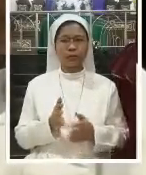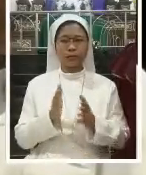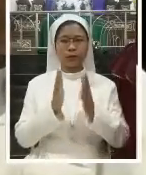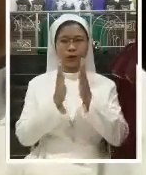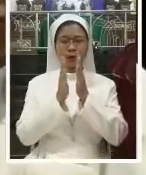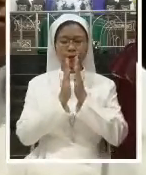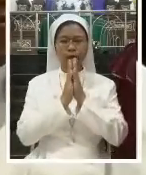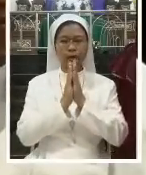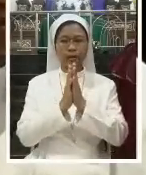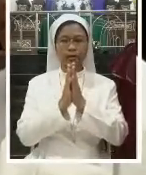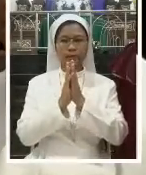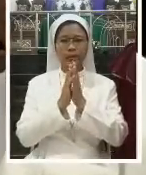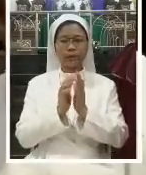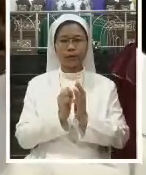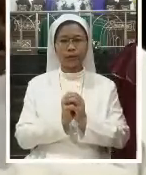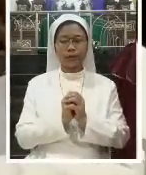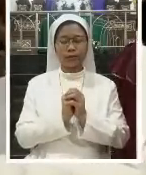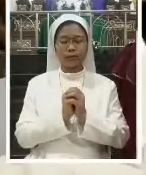Mamibe kita.